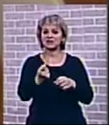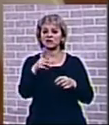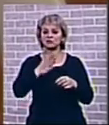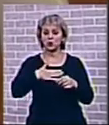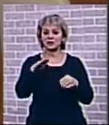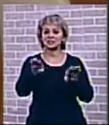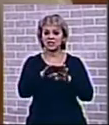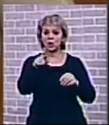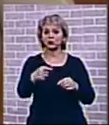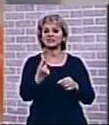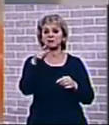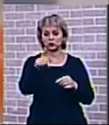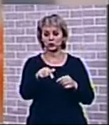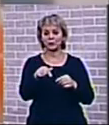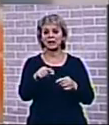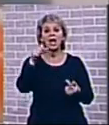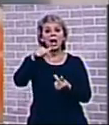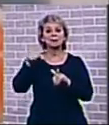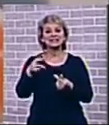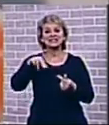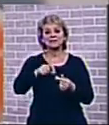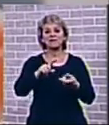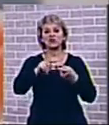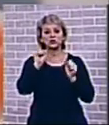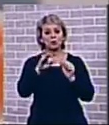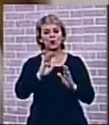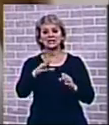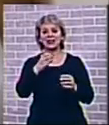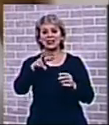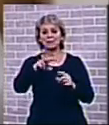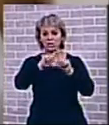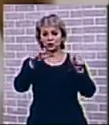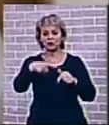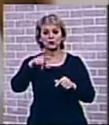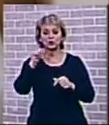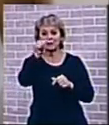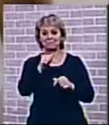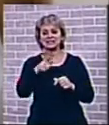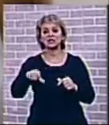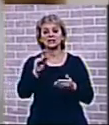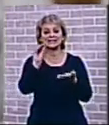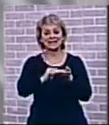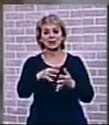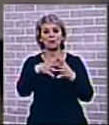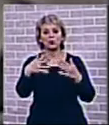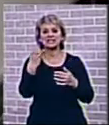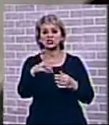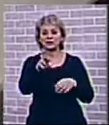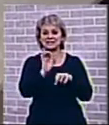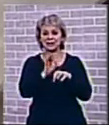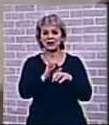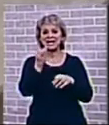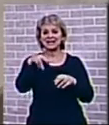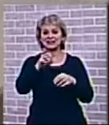нас такую вспышку. Определить тип вируса можно только лабораторно. В прошлом месяце на Дону зарегистрировали более 1000